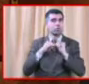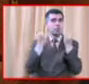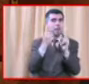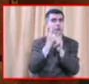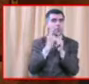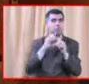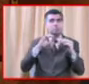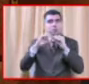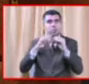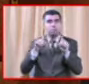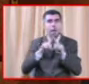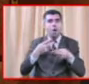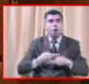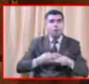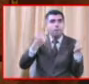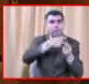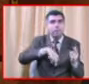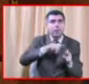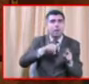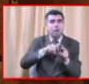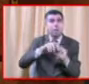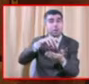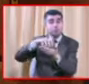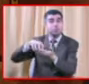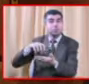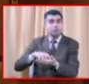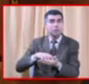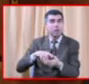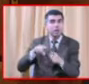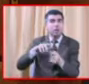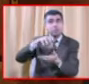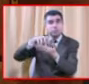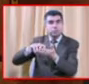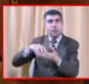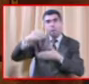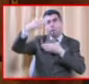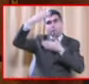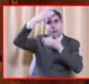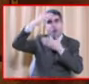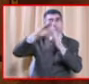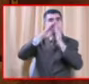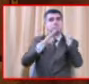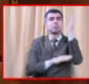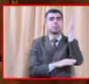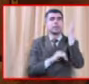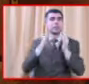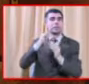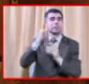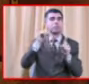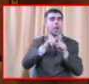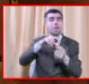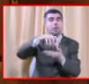موضوعية، وغادي نوسعوا الشبكة بالطبع حسب الإمكانيات إلى مختلف جميع أنحاء التراب الوطني، أساسا المناطق